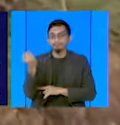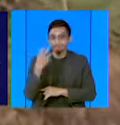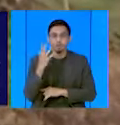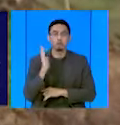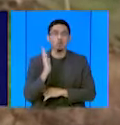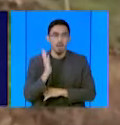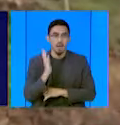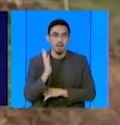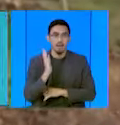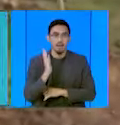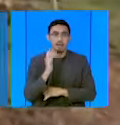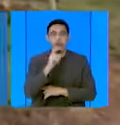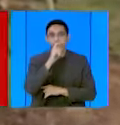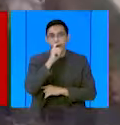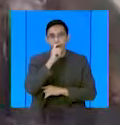disampaikan oleh Bapak